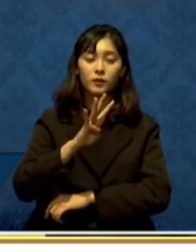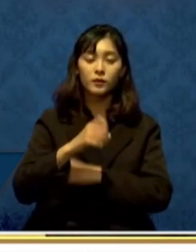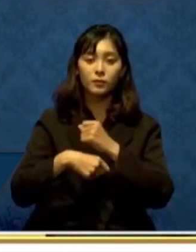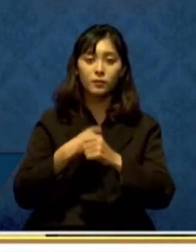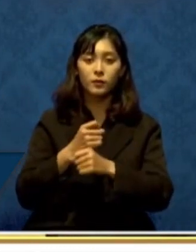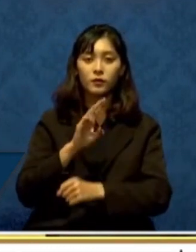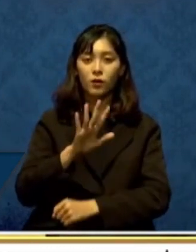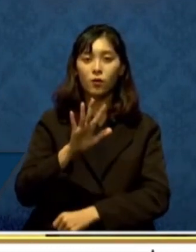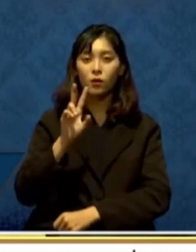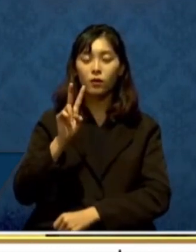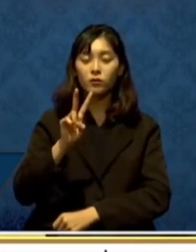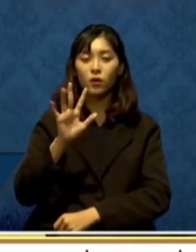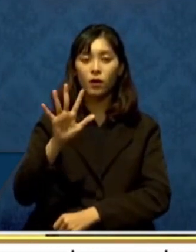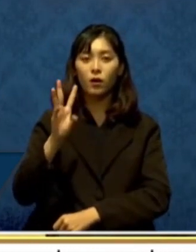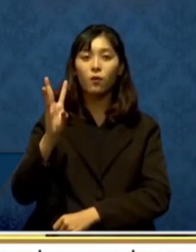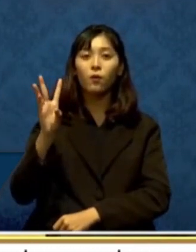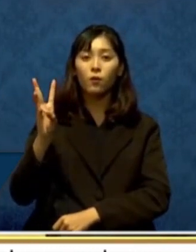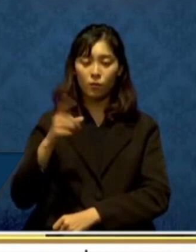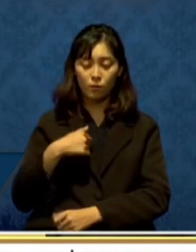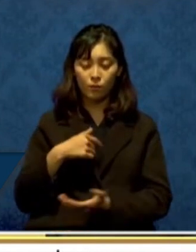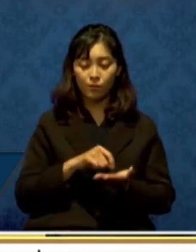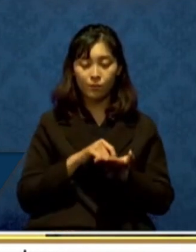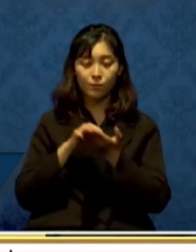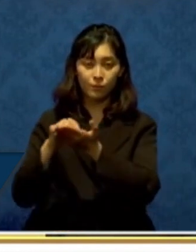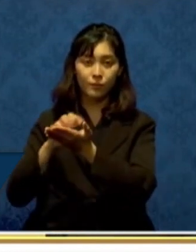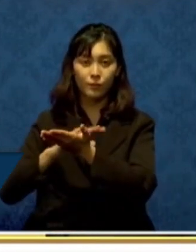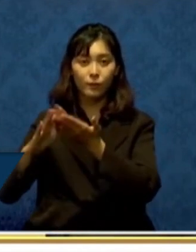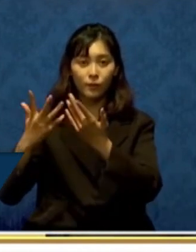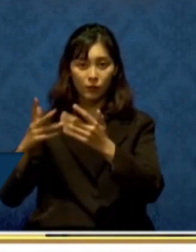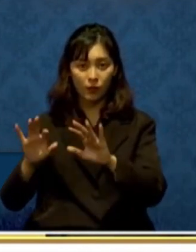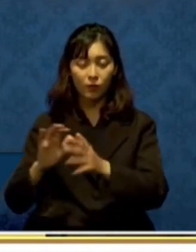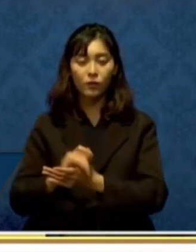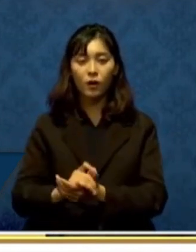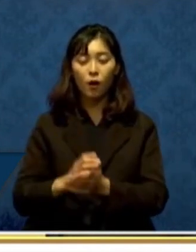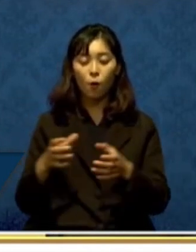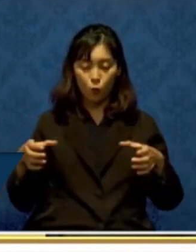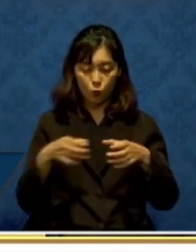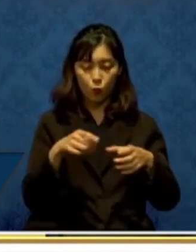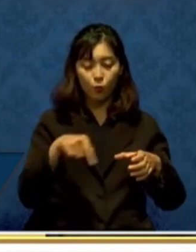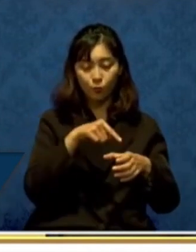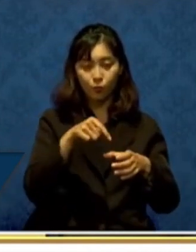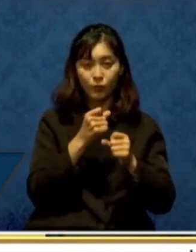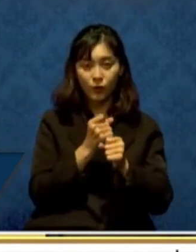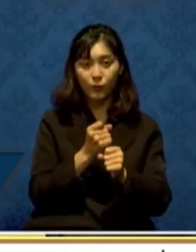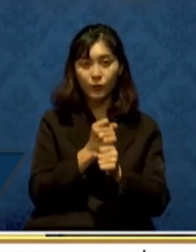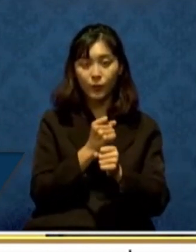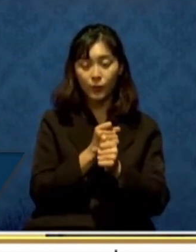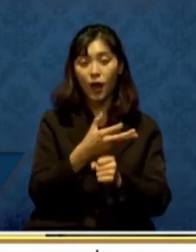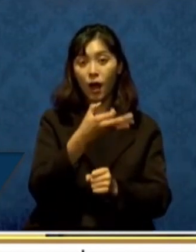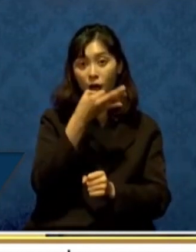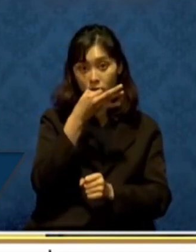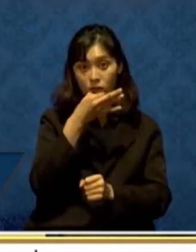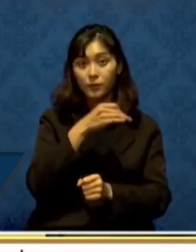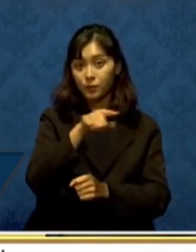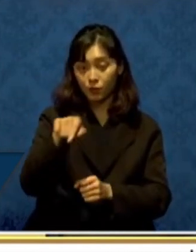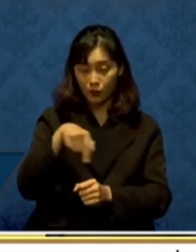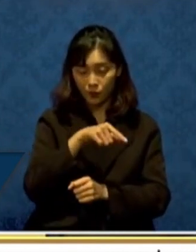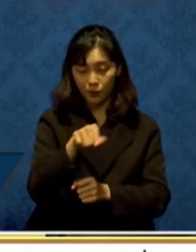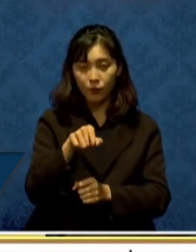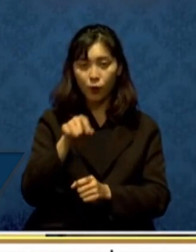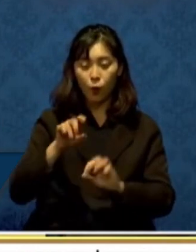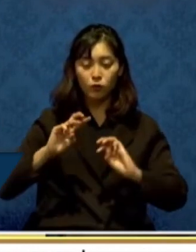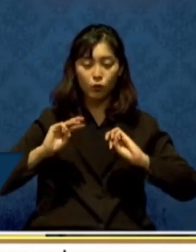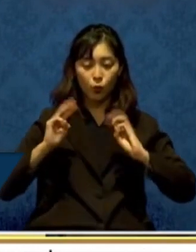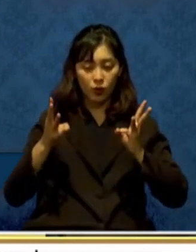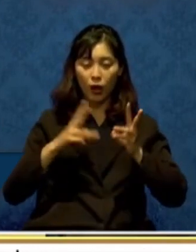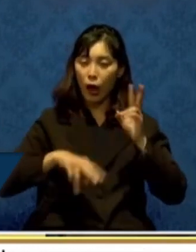2566ที่ผ่านมาทั้งนี้เพื่อให้กลุ่มคนทำงานทุกคนอยู่ภายใต้กฎหมายและได้รับการคุ้มครองทุกคนโดยไม่แบ่ง